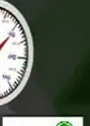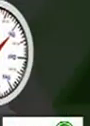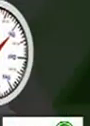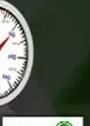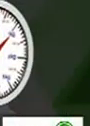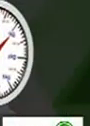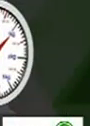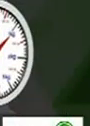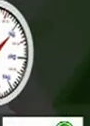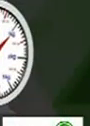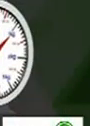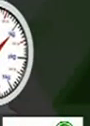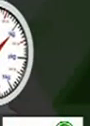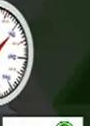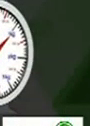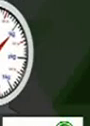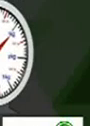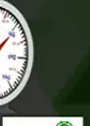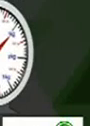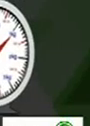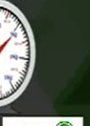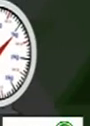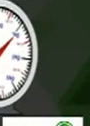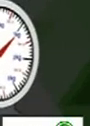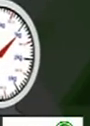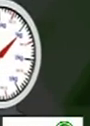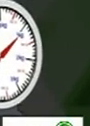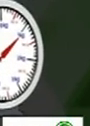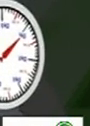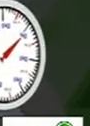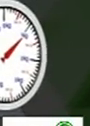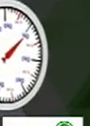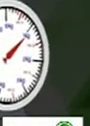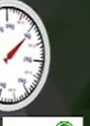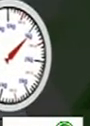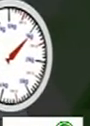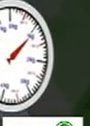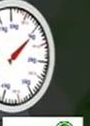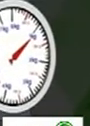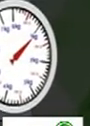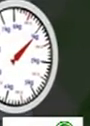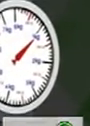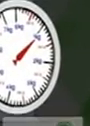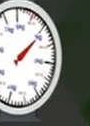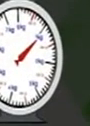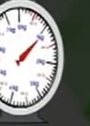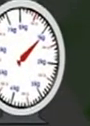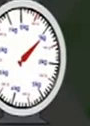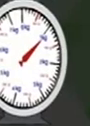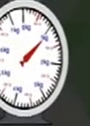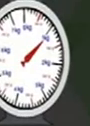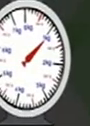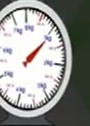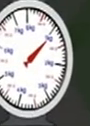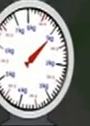ตั้งแต่ปี2555ถึงปัจจุบันจะเห็นได้ชัดว่าราคาทุเรียนเริ่มขยับขึ้นมาในราคา100กว่า